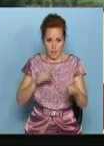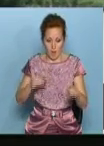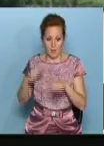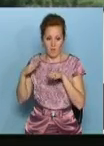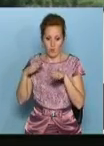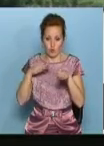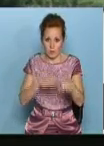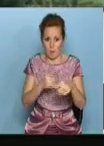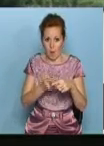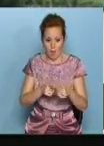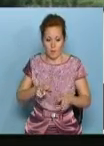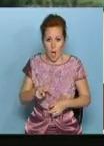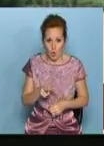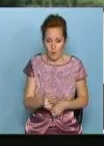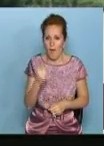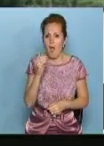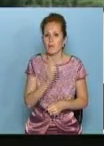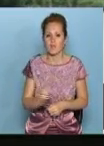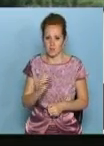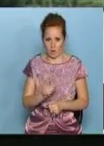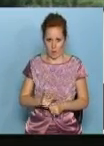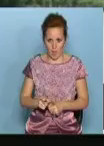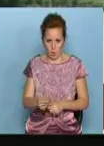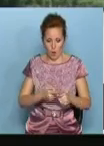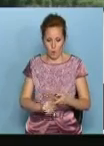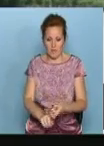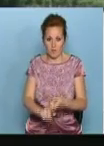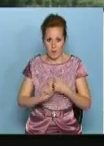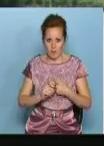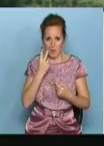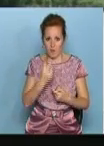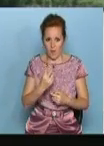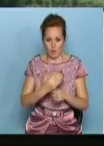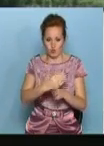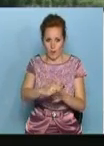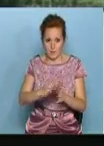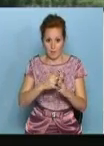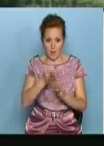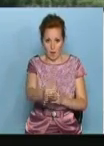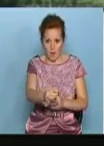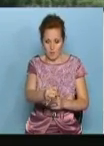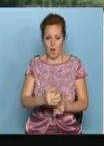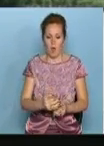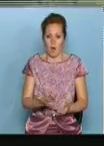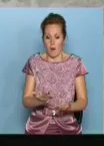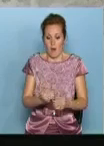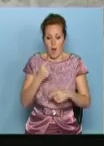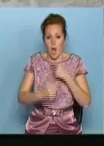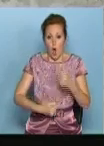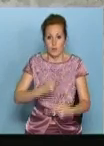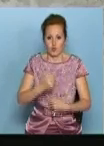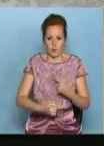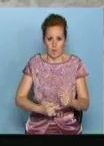движется по этой дороге, по единственной дороге, кстати, которая связывает две части Кеза, тут наблюдается хроническая пробка.